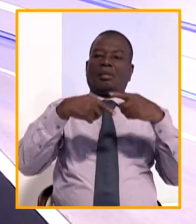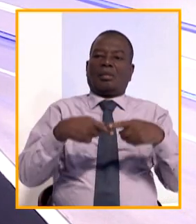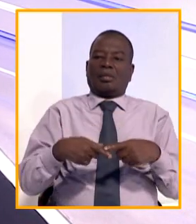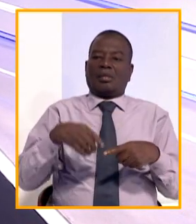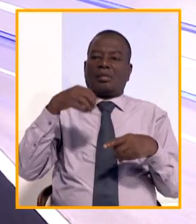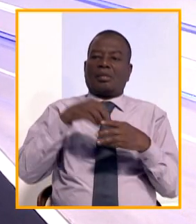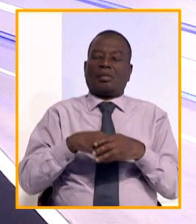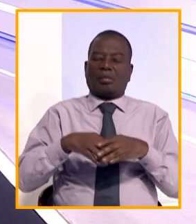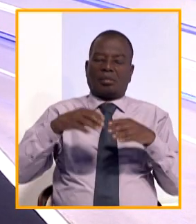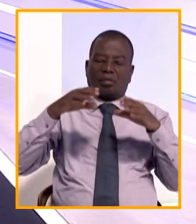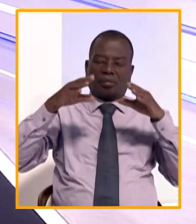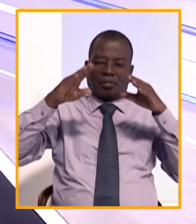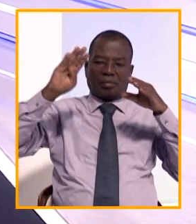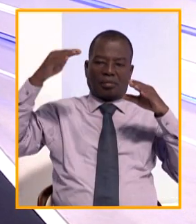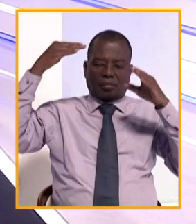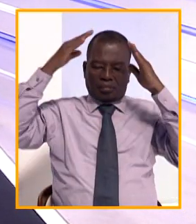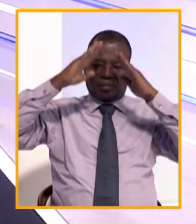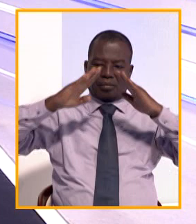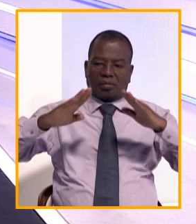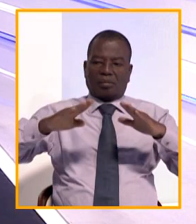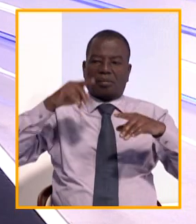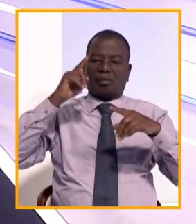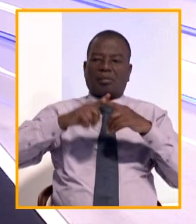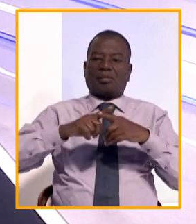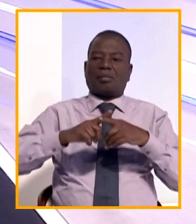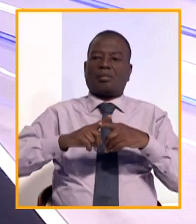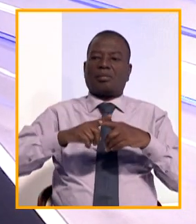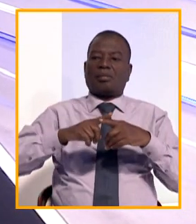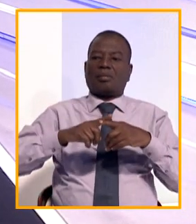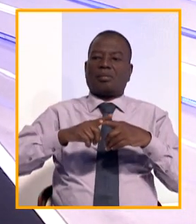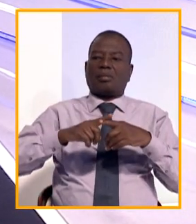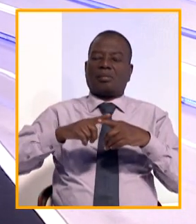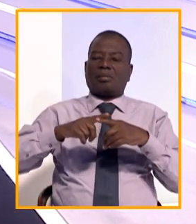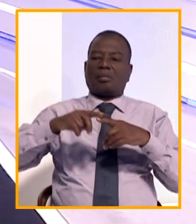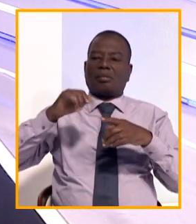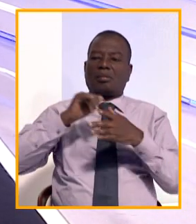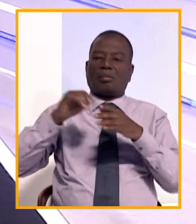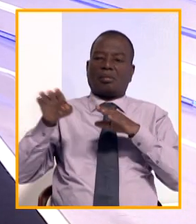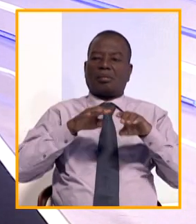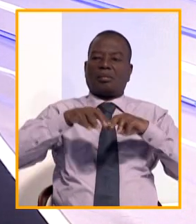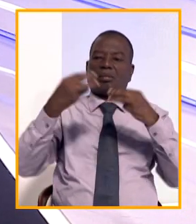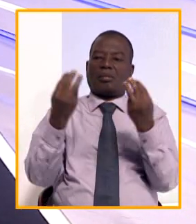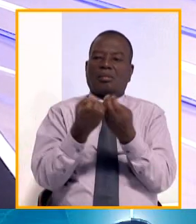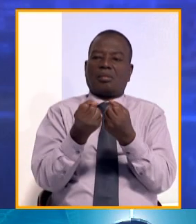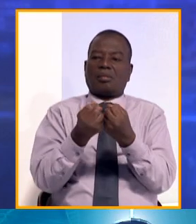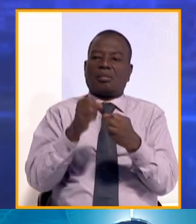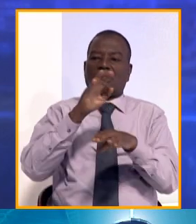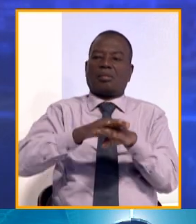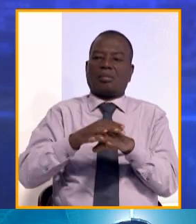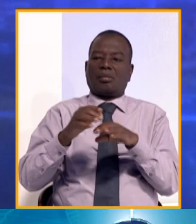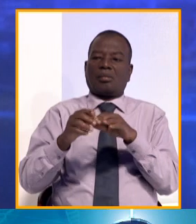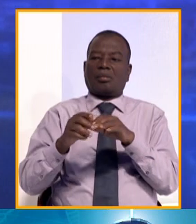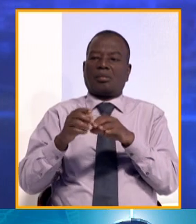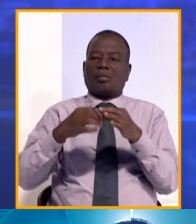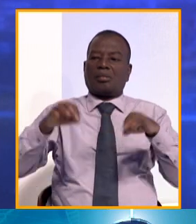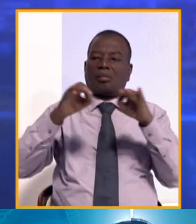l'enceinte de la primature. Cette fois, c'est à l'auditorium qu'on se rend. Et sur place, s'est tenu un atelier sur l'évaluation des